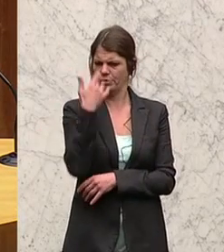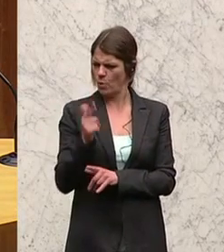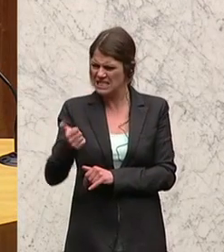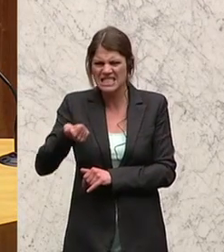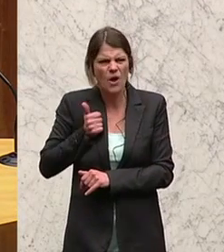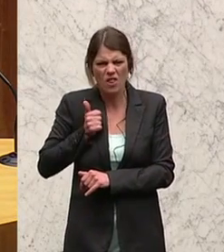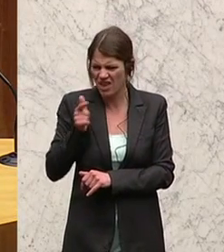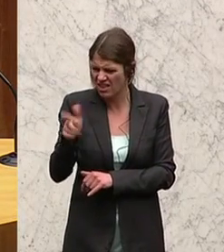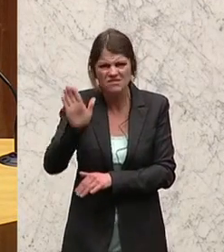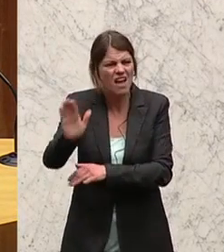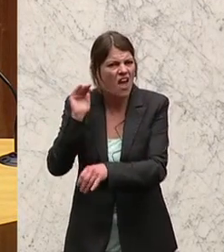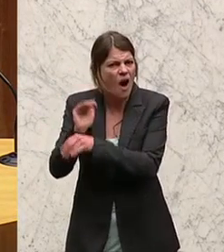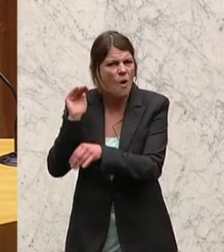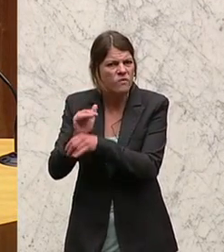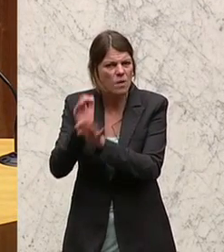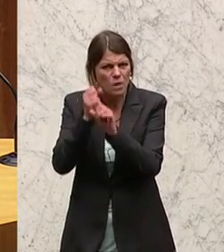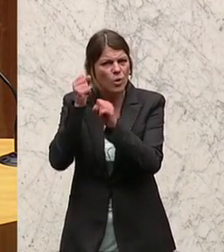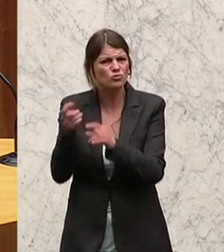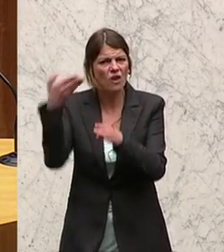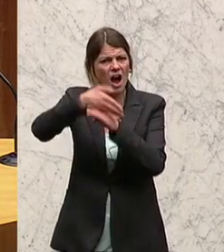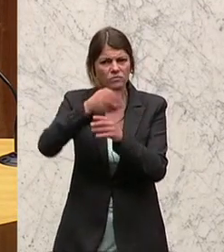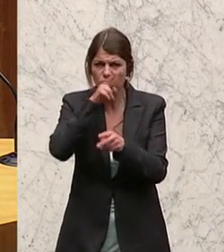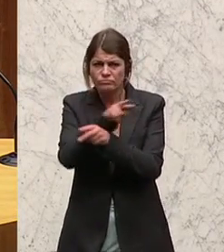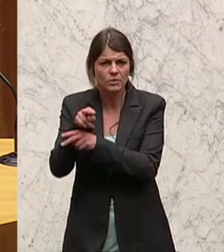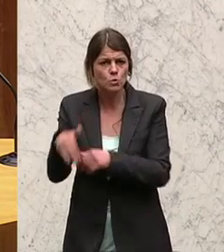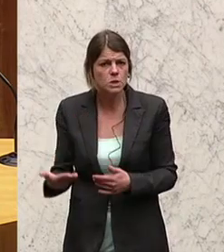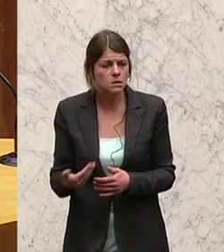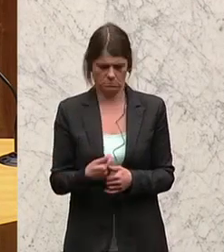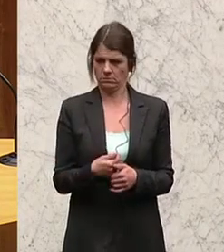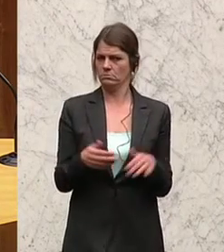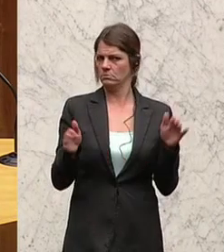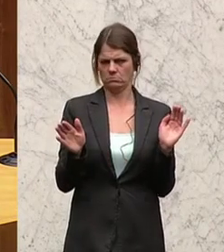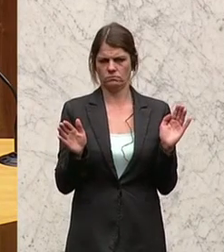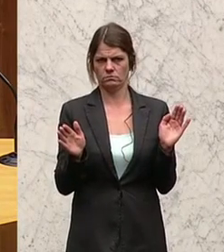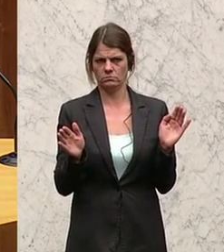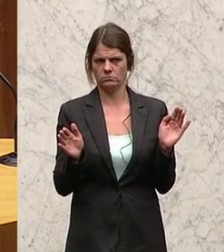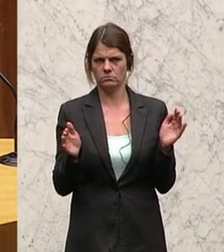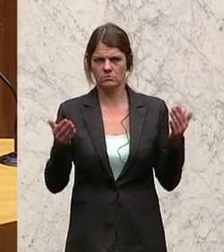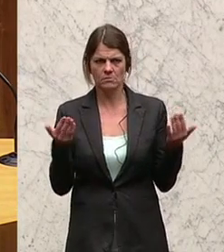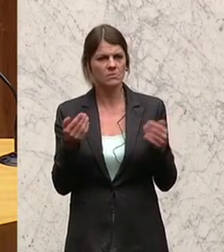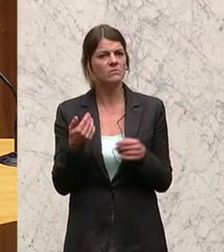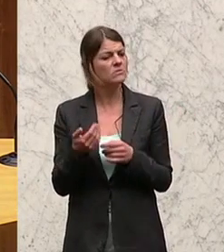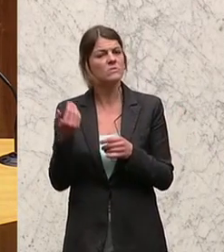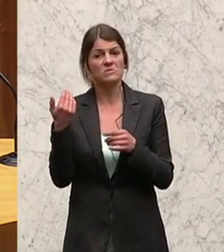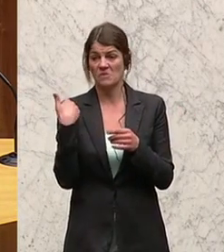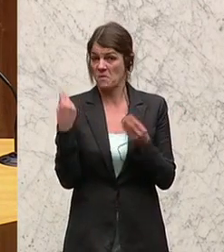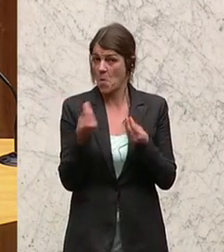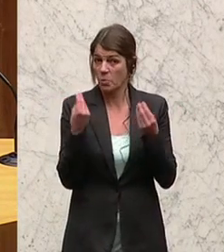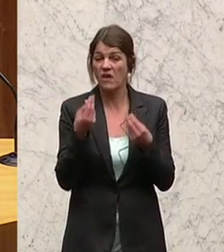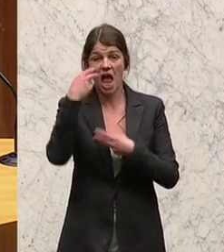Soldaten es als Aufgabe haben, Botschaften zu bewachen. Das ist nur Ausdruck dessen, dass der